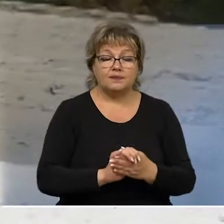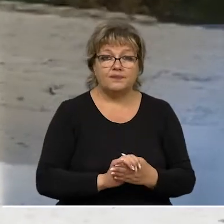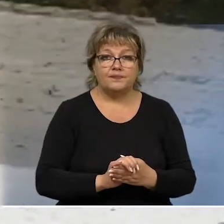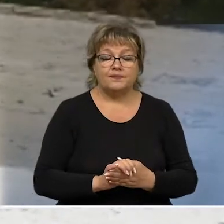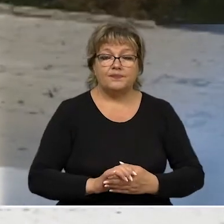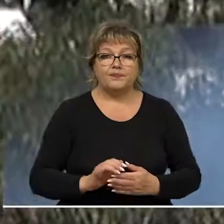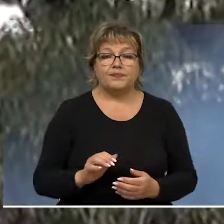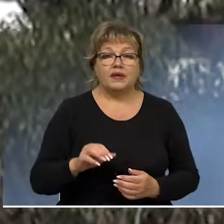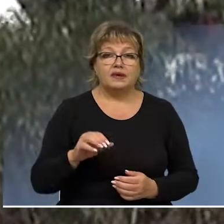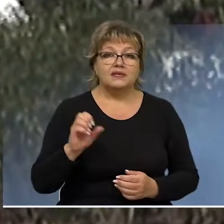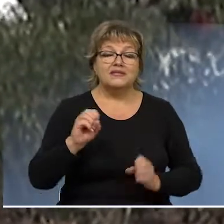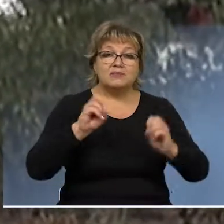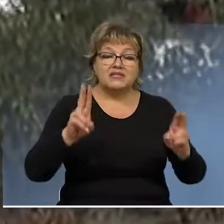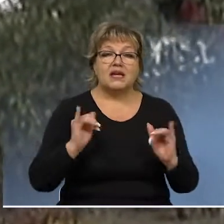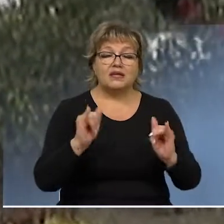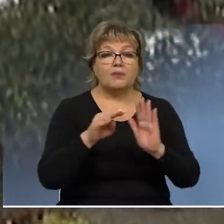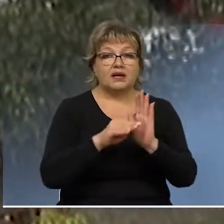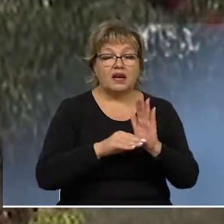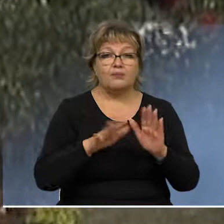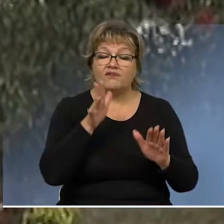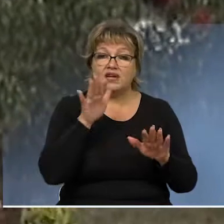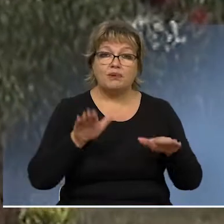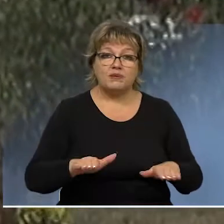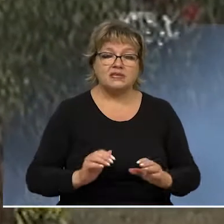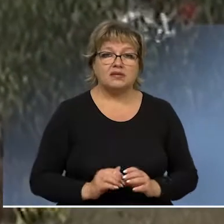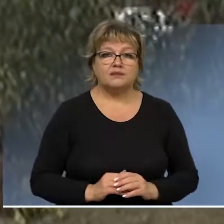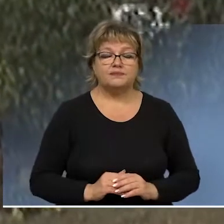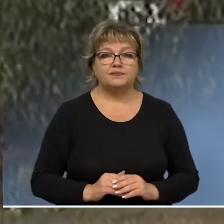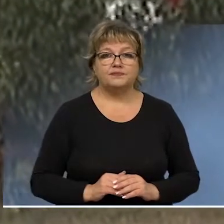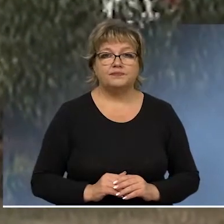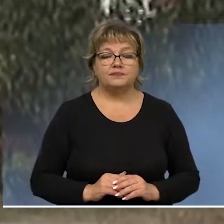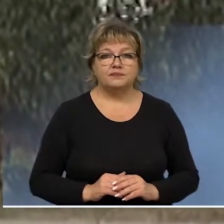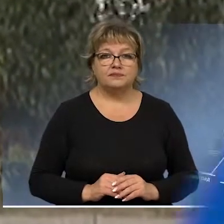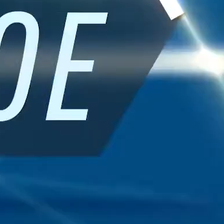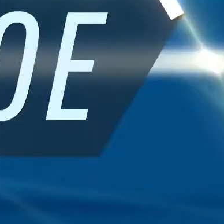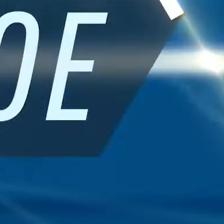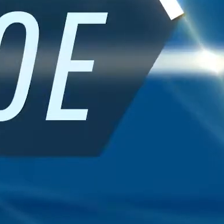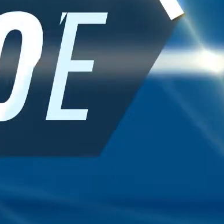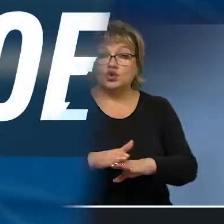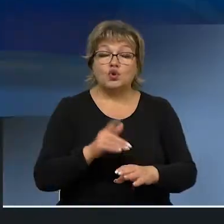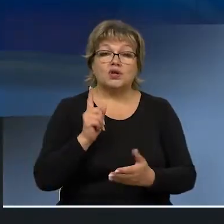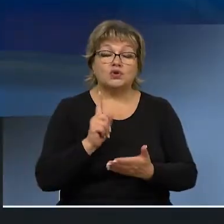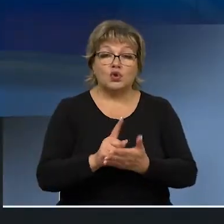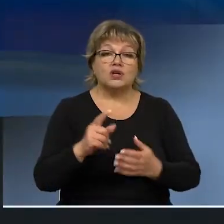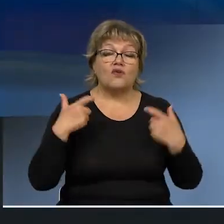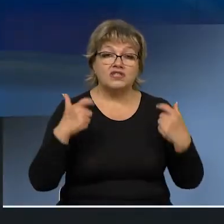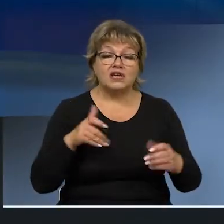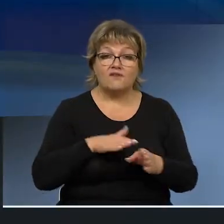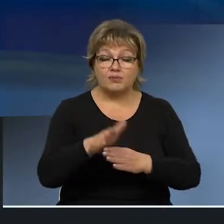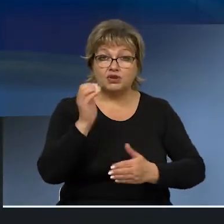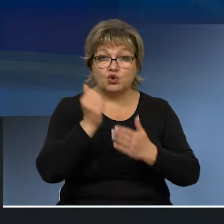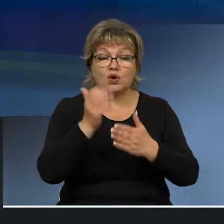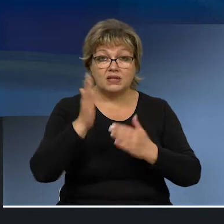мира нарисовал тажке мастырка к мистер специально для программы время местные долг офицера